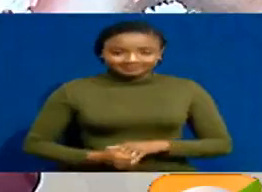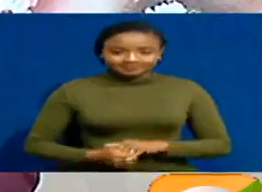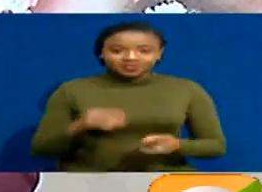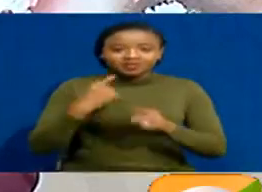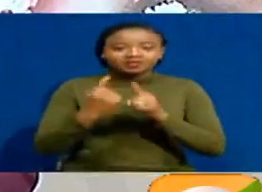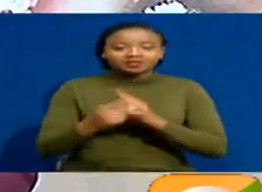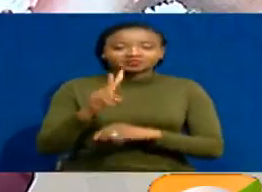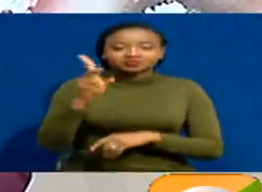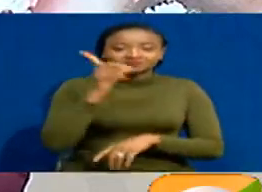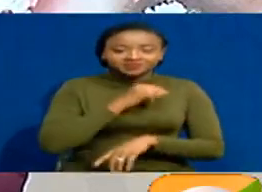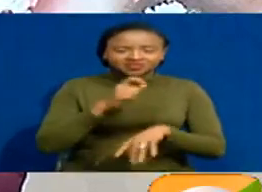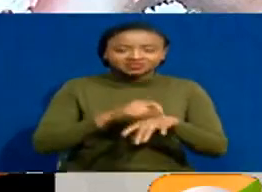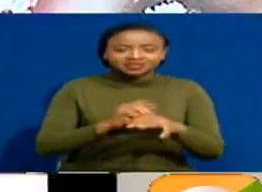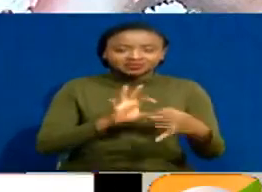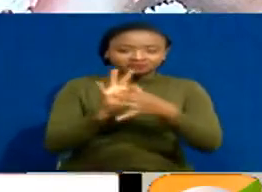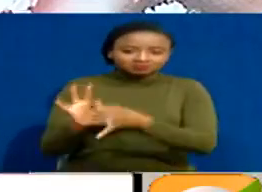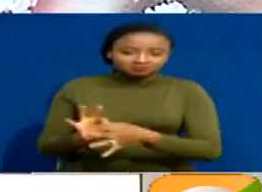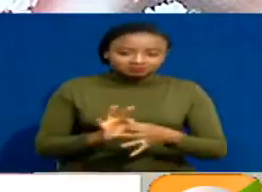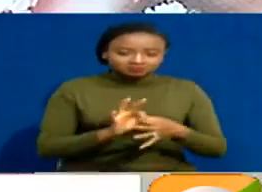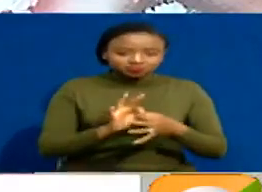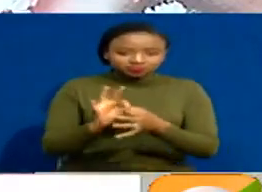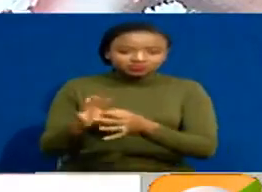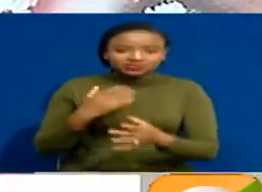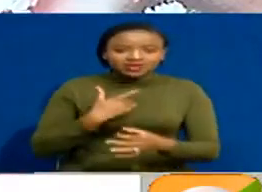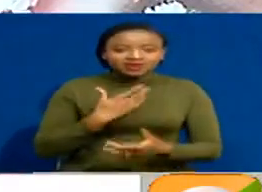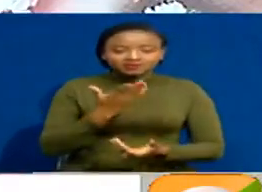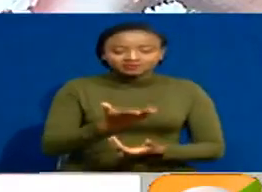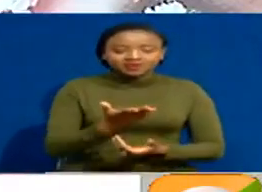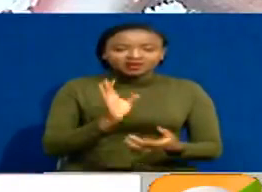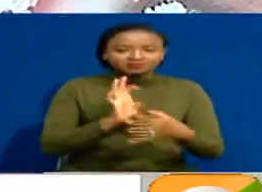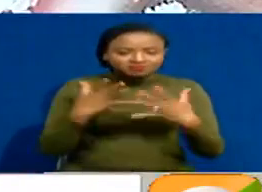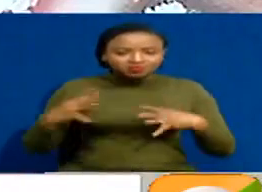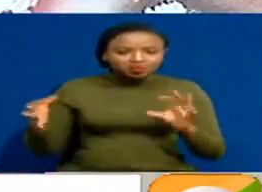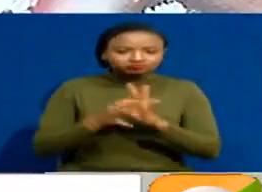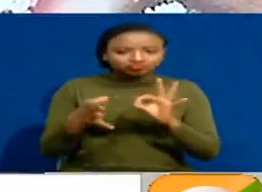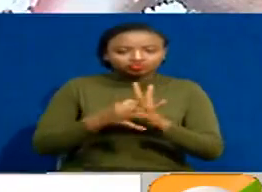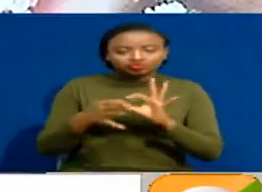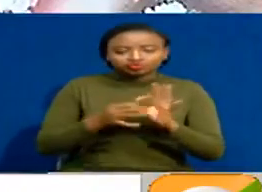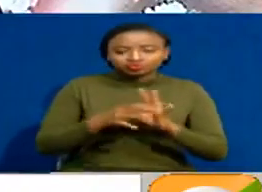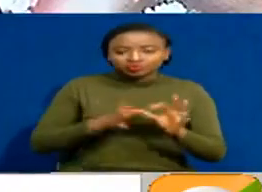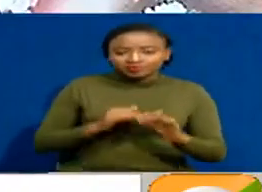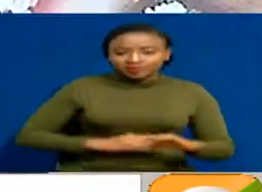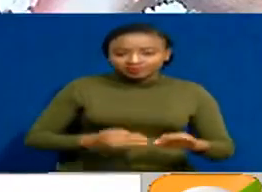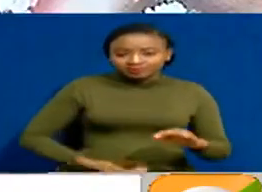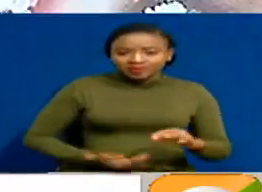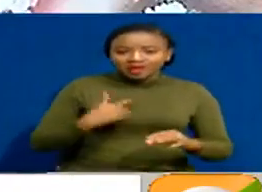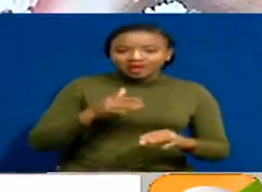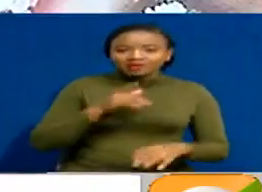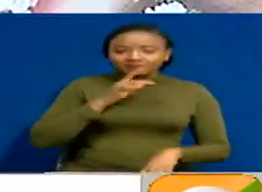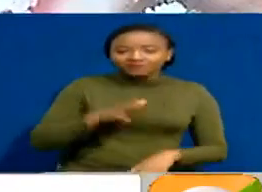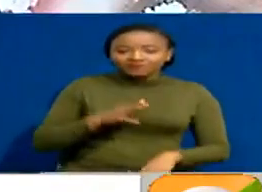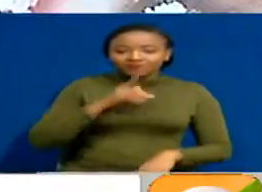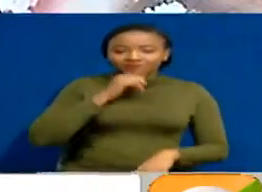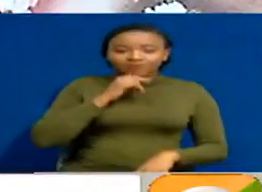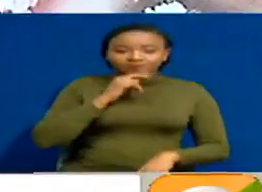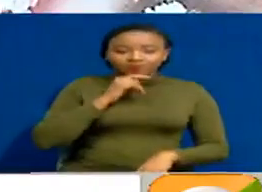Miaka miwili baada ya kuungana na kundi la kina mama wajawazito kupitia mtandao wa WhatsApp, Janet Ogega, ambaye amekuwa mwanafunzi wa